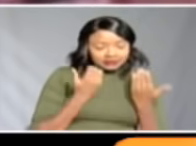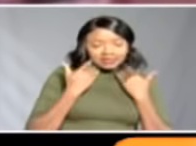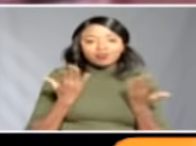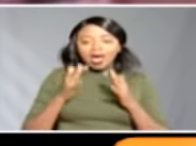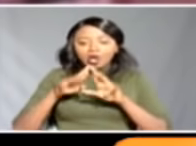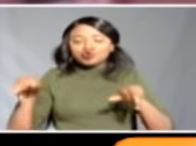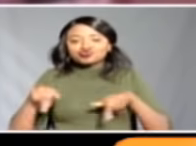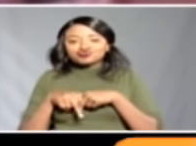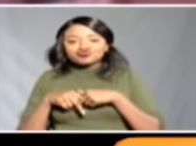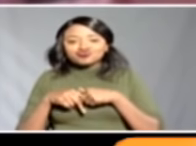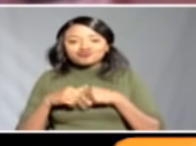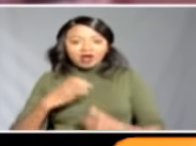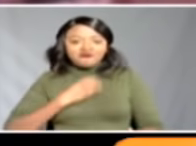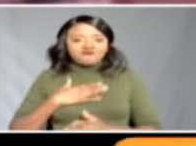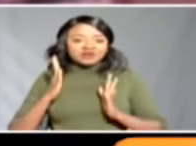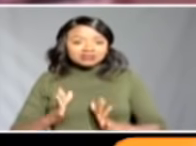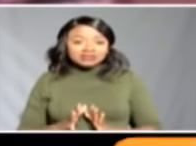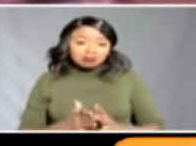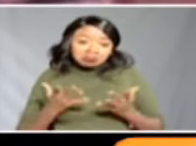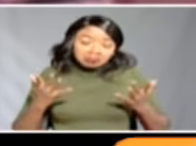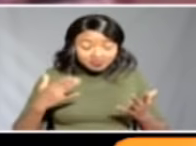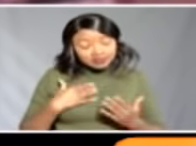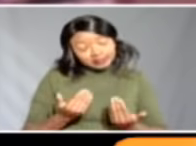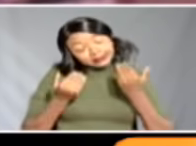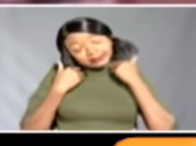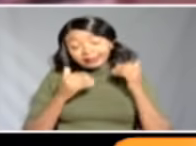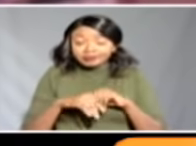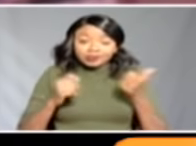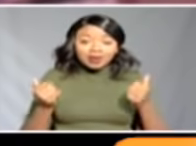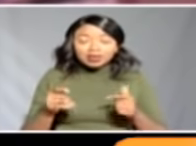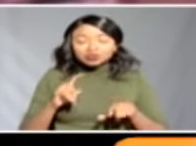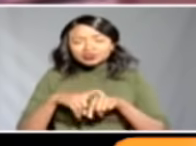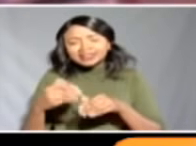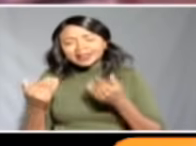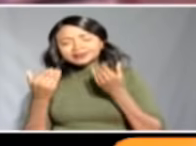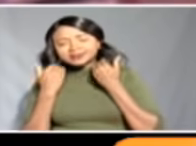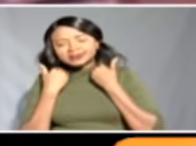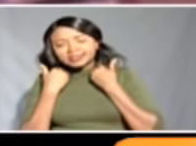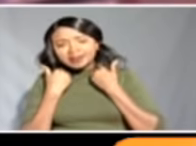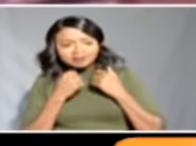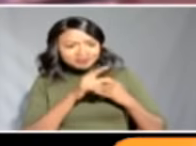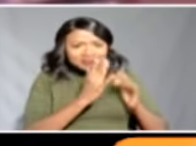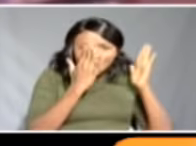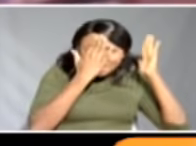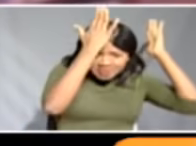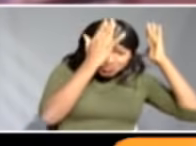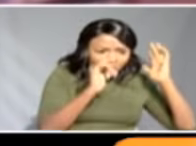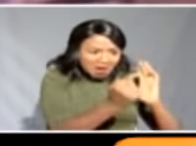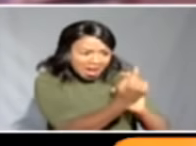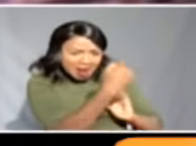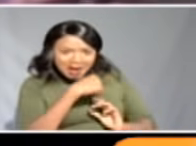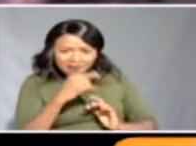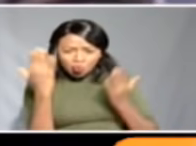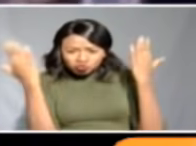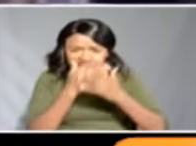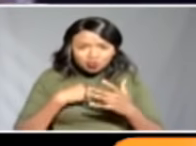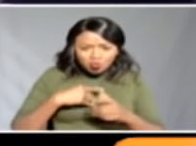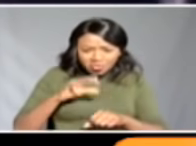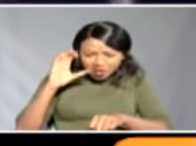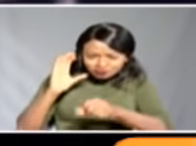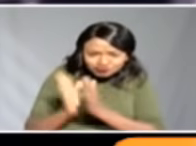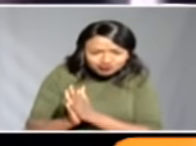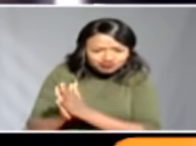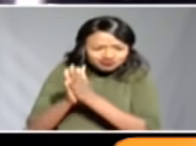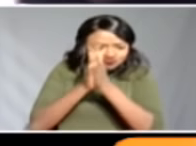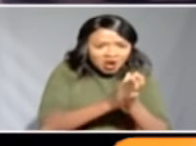wageni. Basi mtoto akalala pale. Alipolala pale, si ndio baba akamkuta usiku. Akamchukua akampeleka kwa nini, kwa